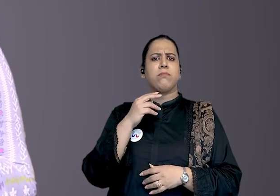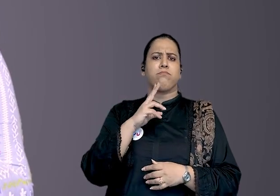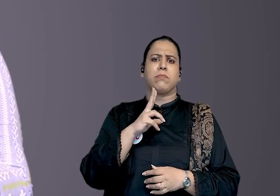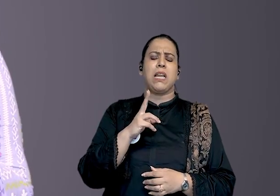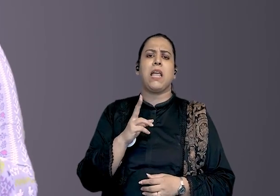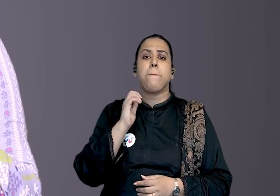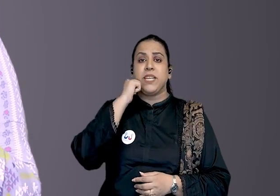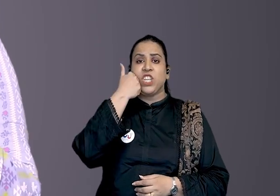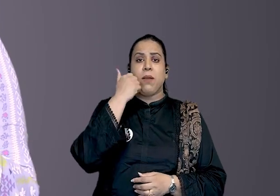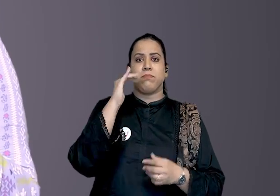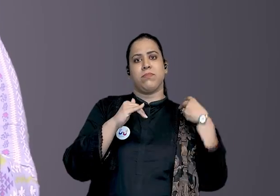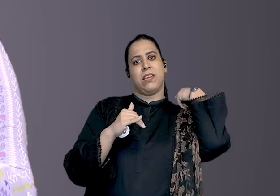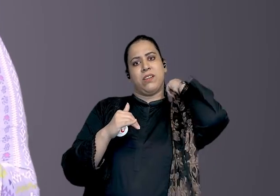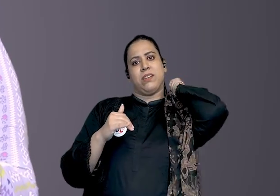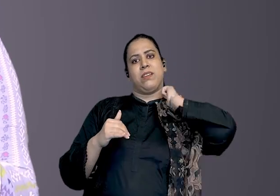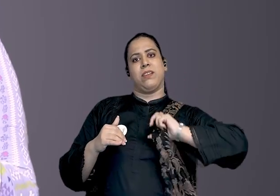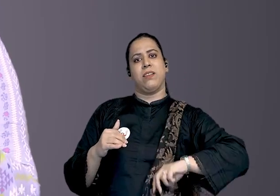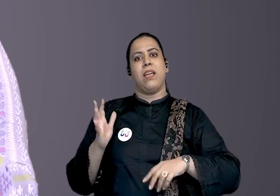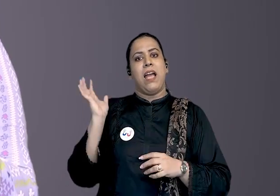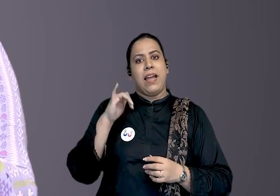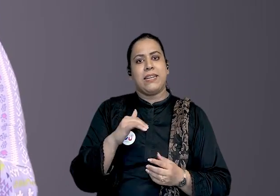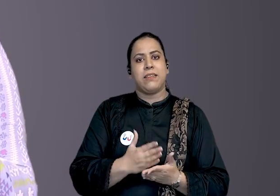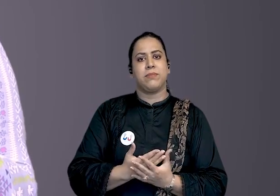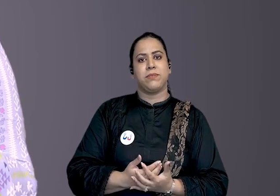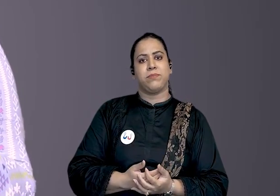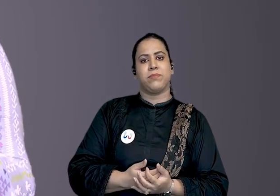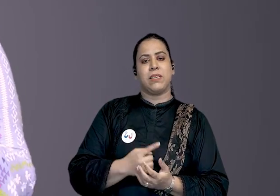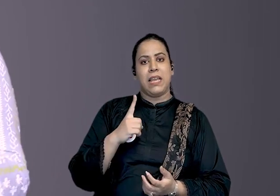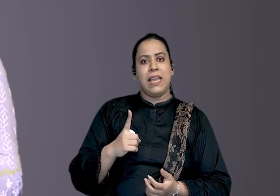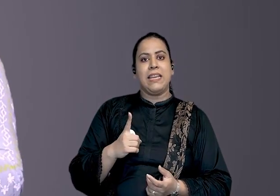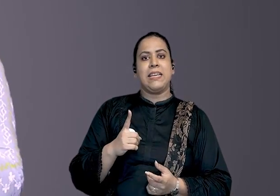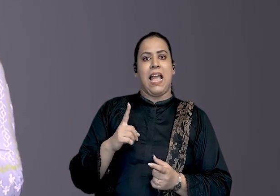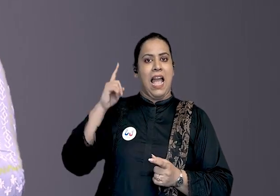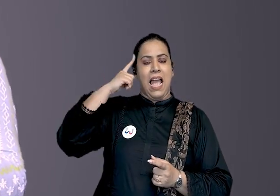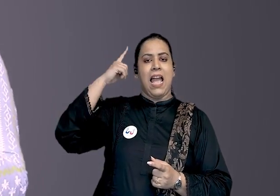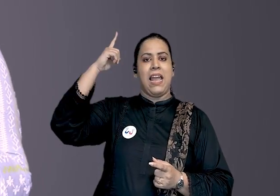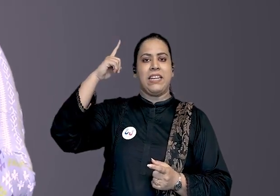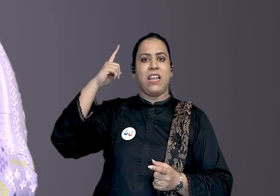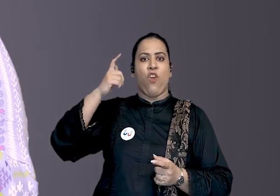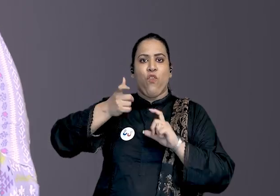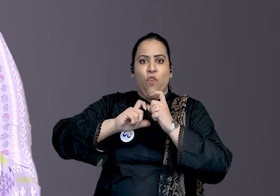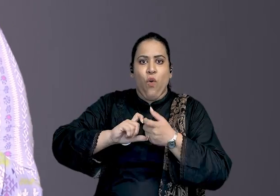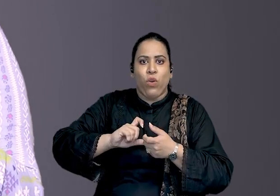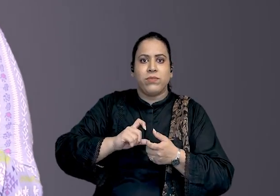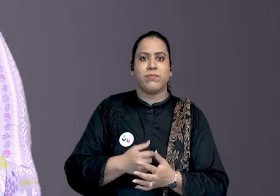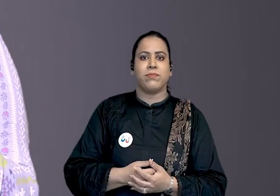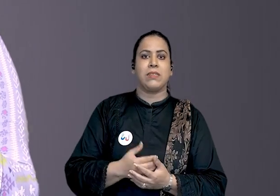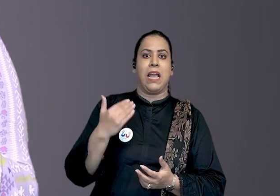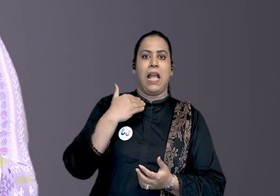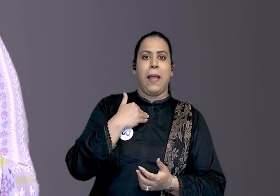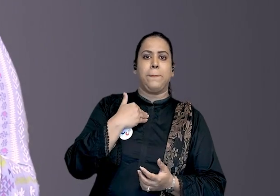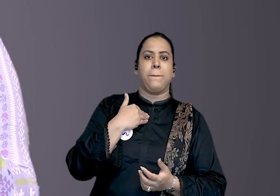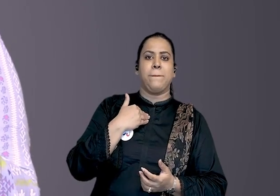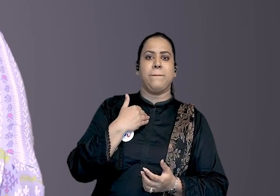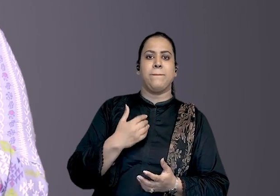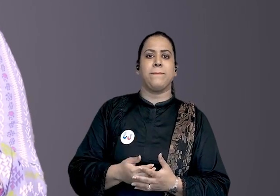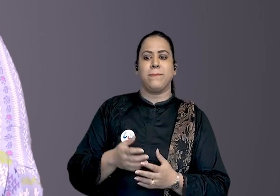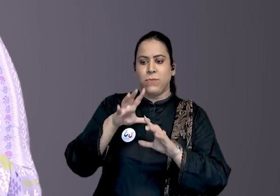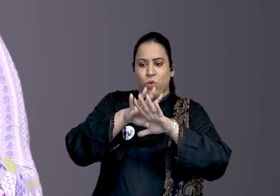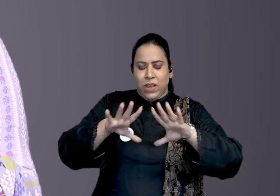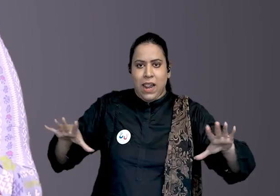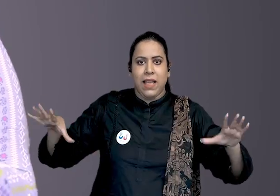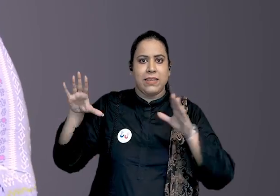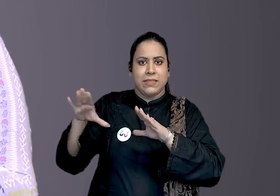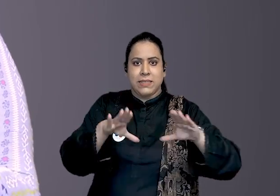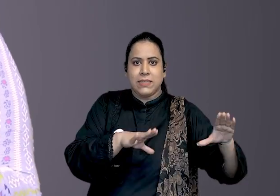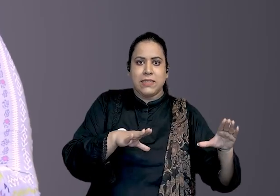ہوا، وہ یہ تھا کہ ہم اس پورے جو کلیکشن ہے اس کو ڈیجیٹائز کریں۔ ڈیجیٹائزیشن کا بیسک پرپز یہ تھا کہ جو ہمارے پاس